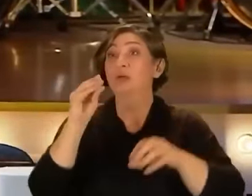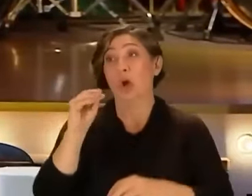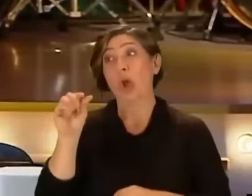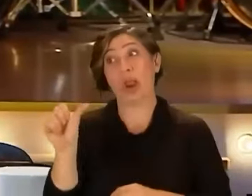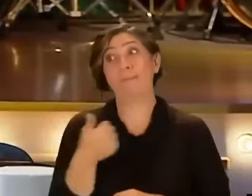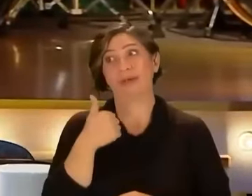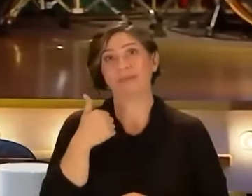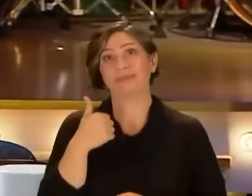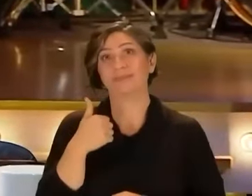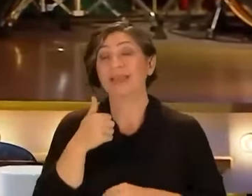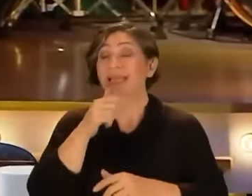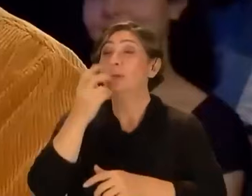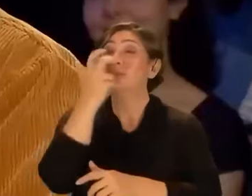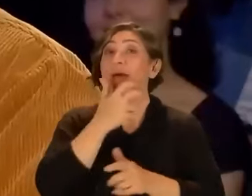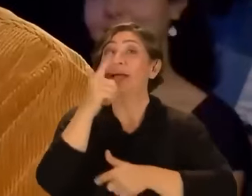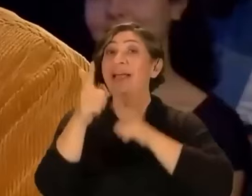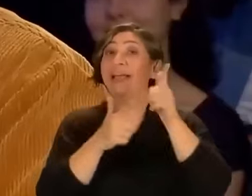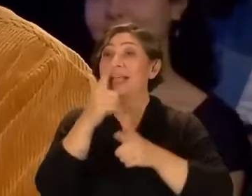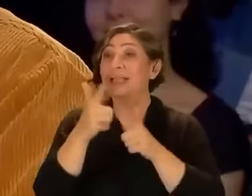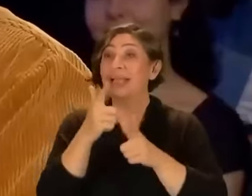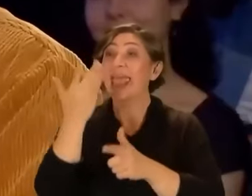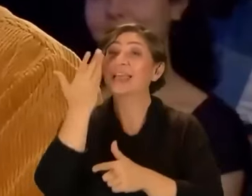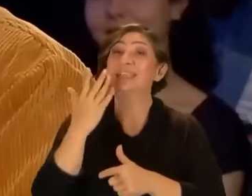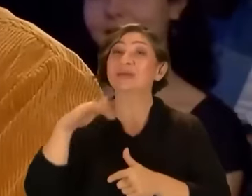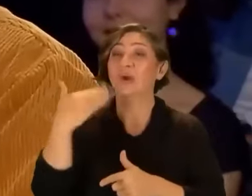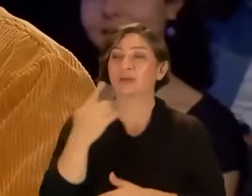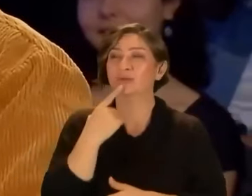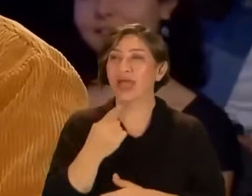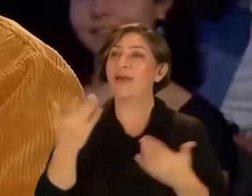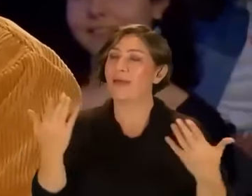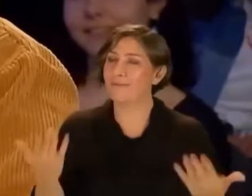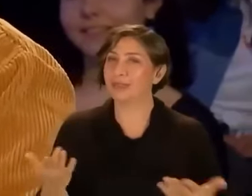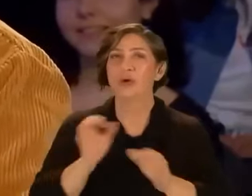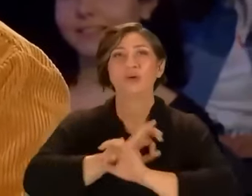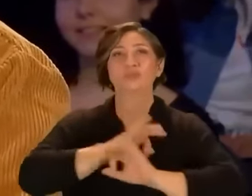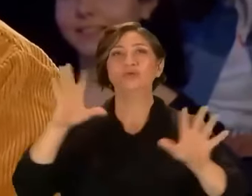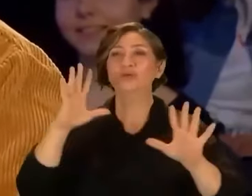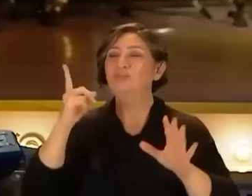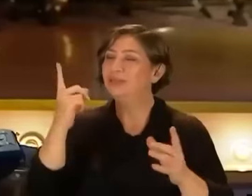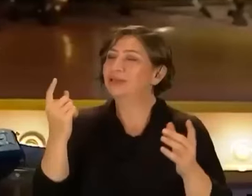çok önemliydi. Yani klibi izledikten sonra diyoruz ki evet,